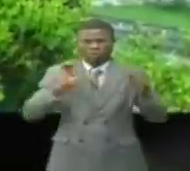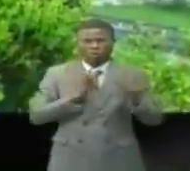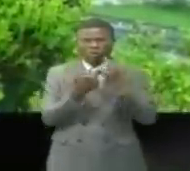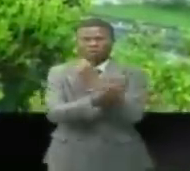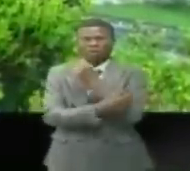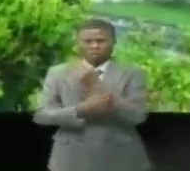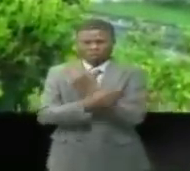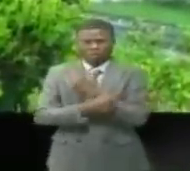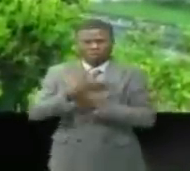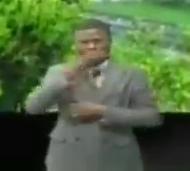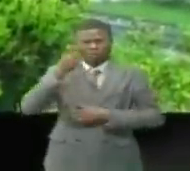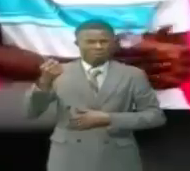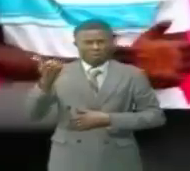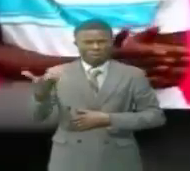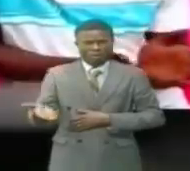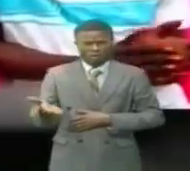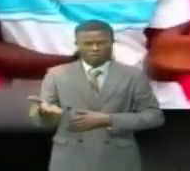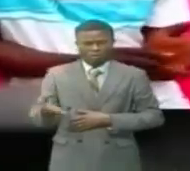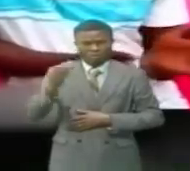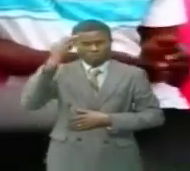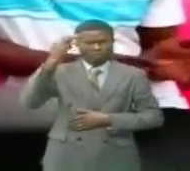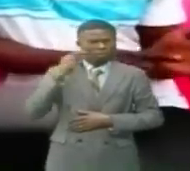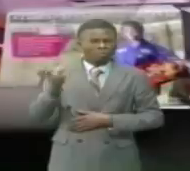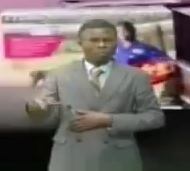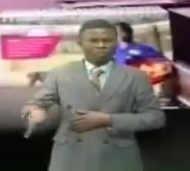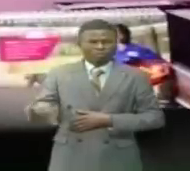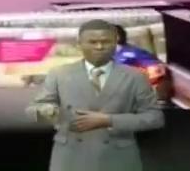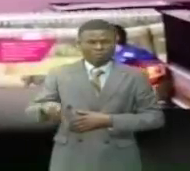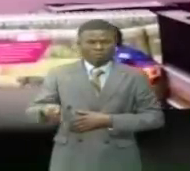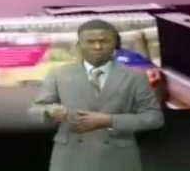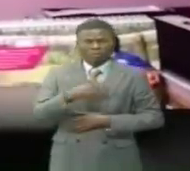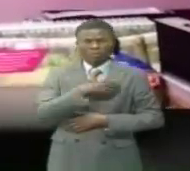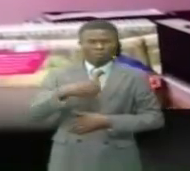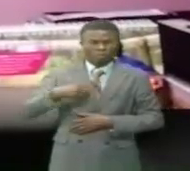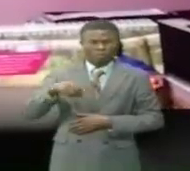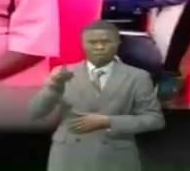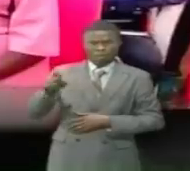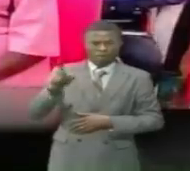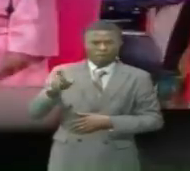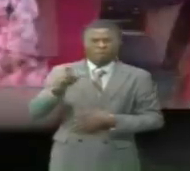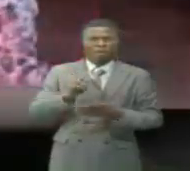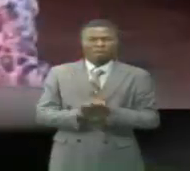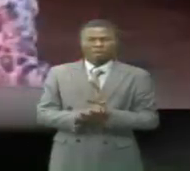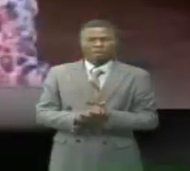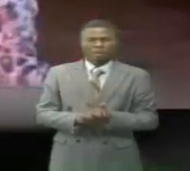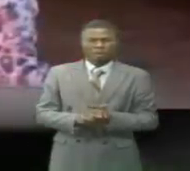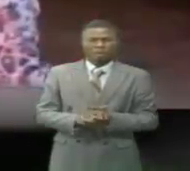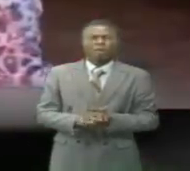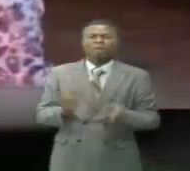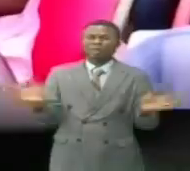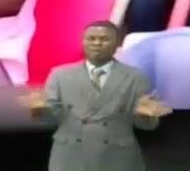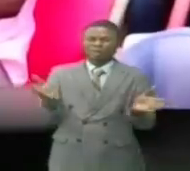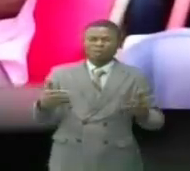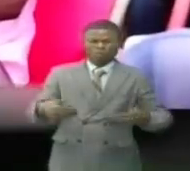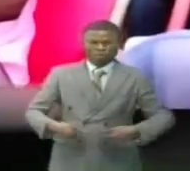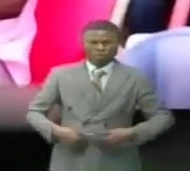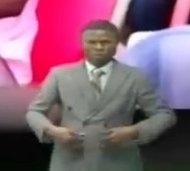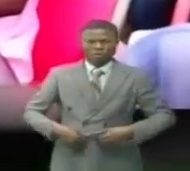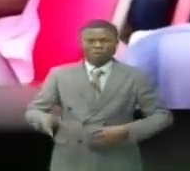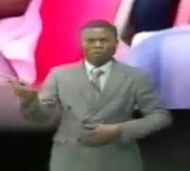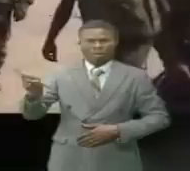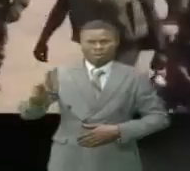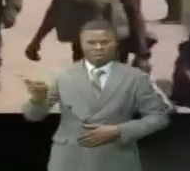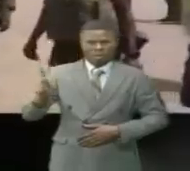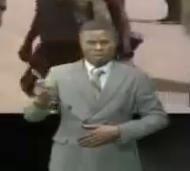notre chère patrie. La ministre provinciale Denise Moulouka Mouangi a aussi conscientisé les jeunes du Kasaï